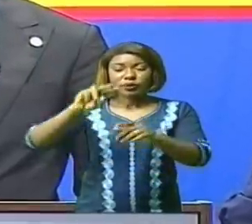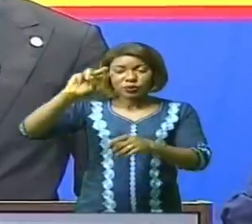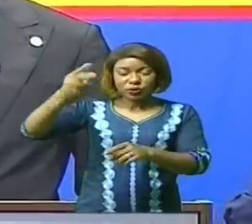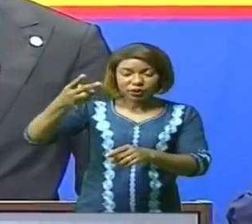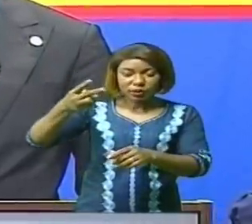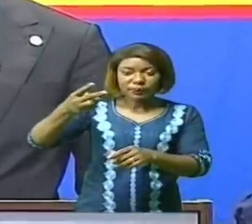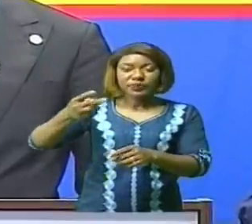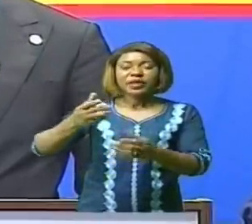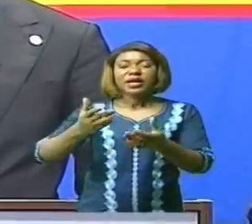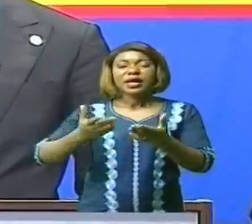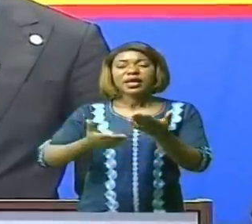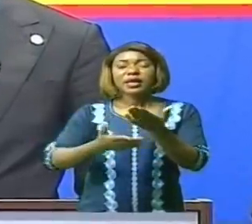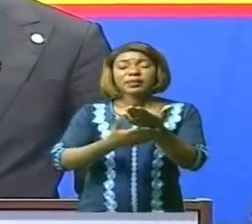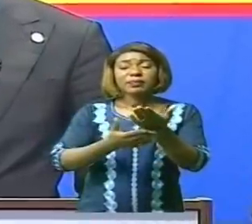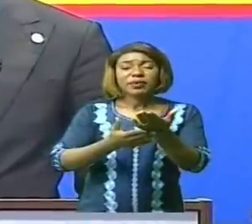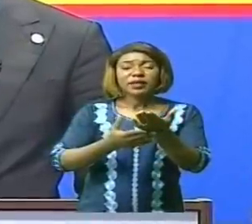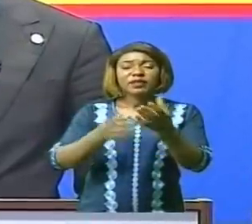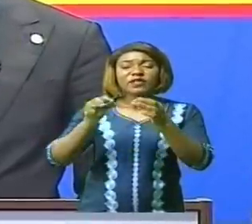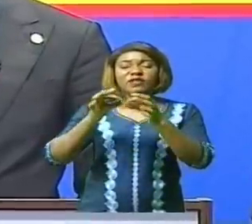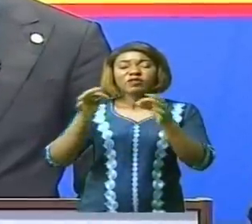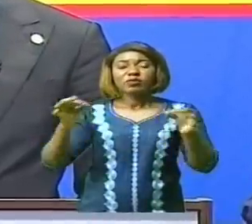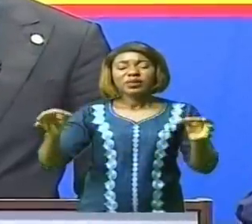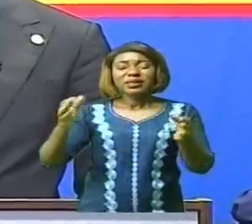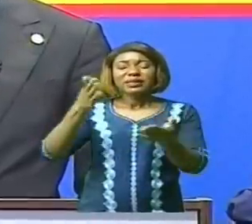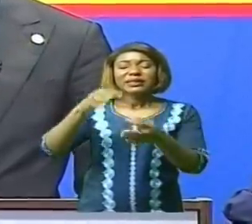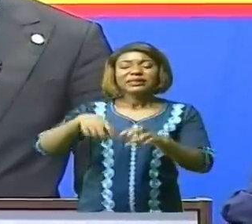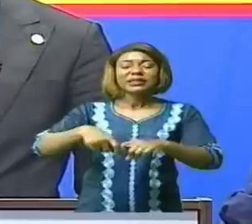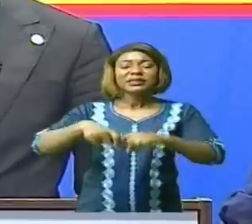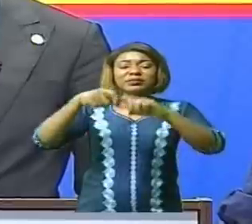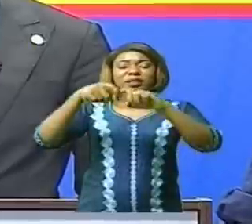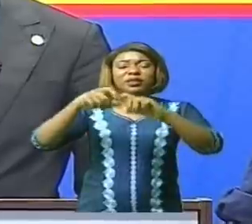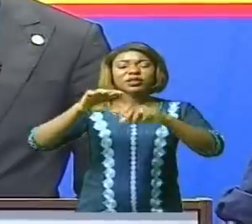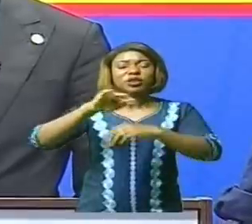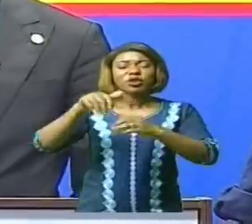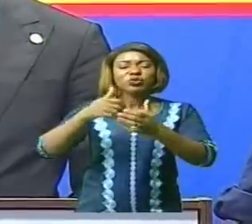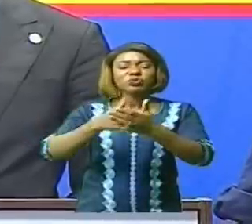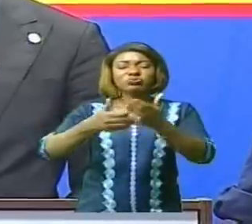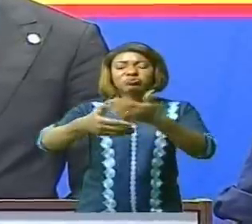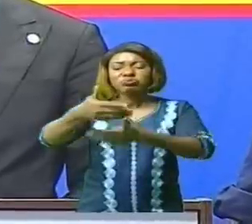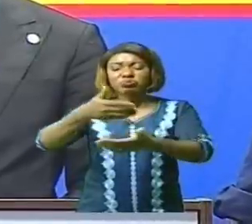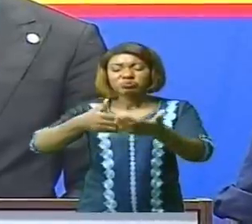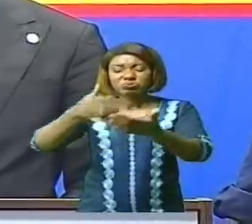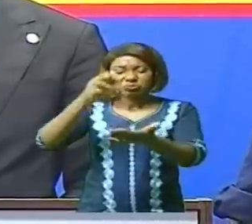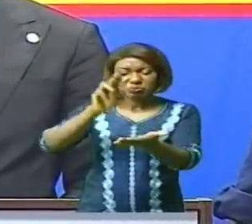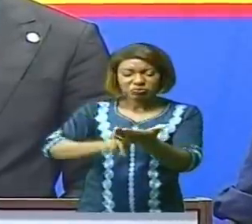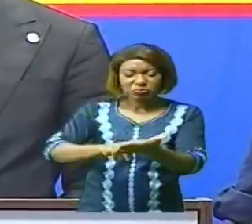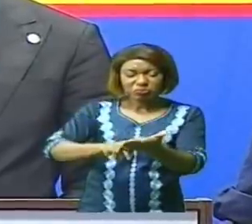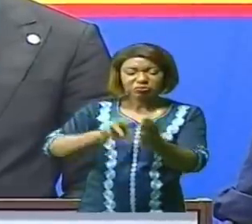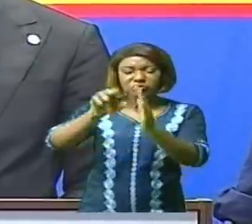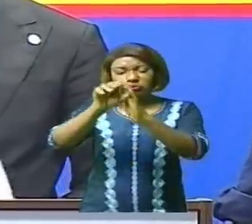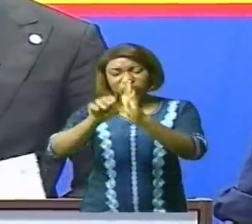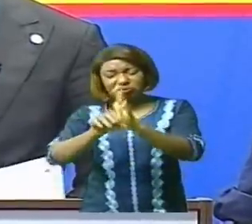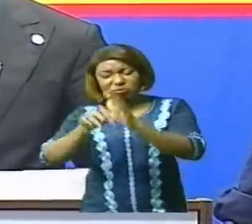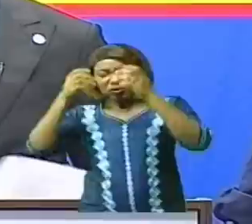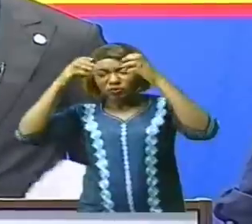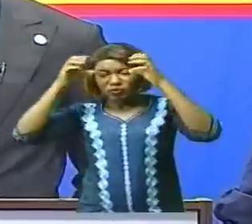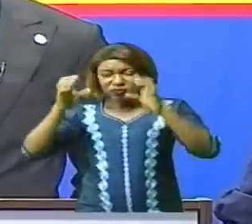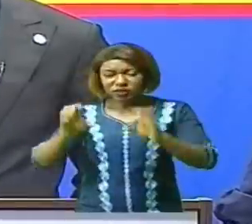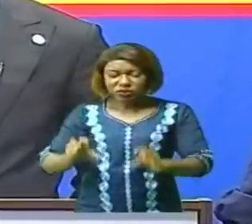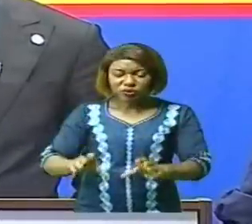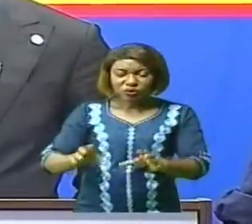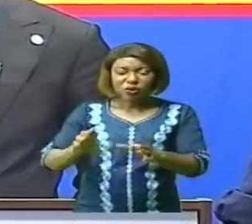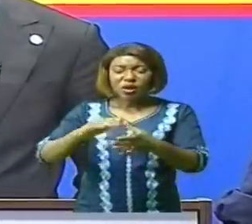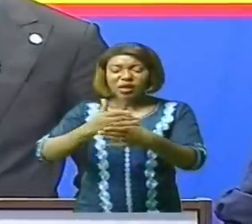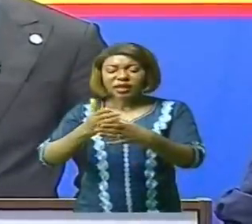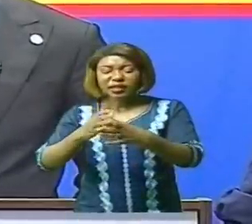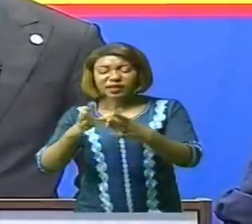République démocratique du Congo de suspendre tous les protocoles d'accord, accords et conventions conclus